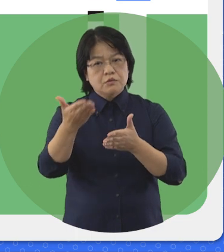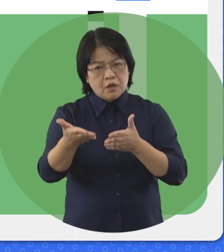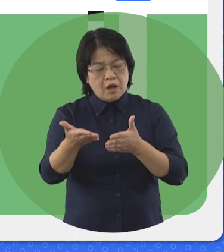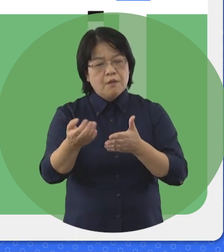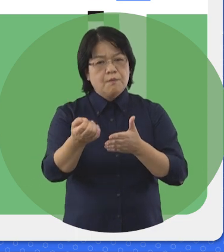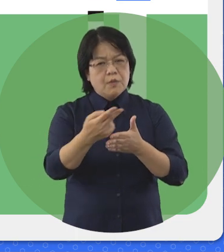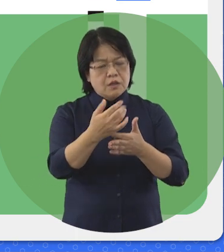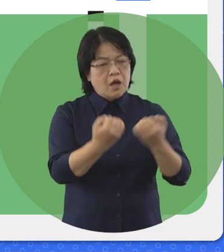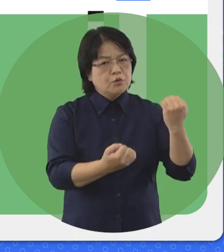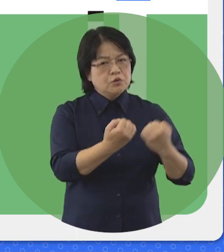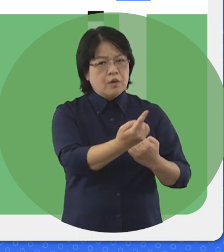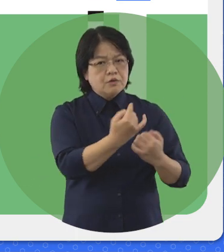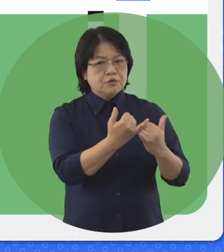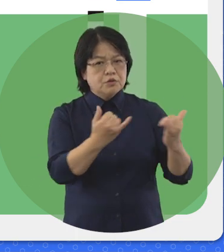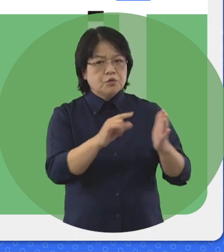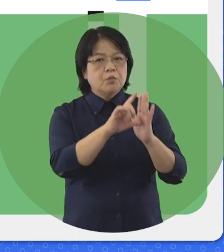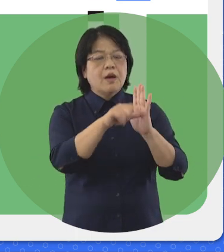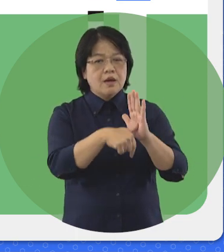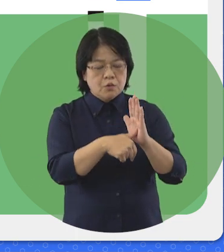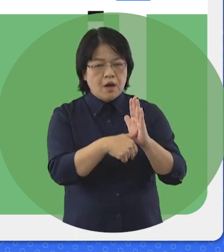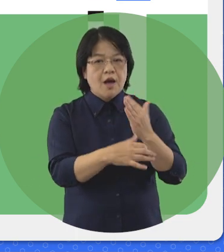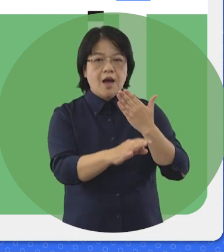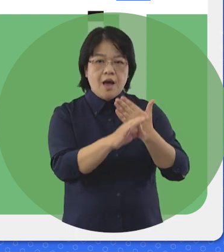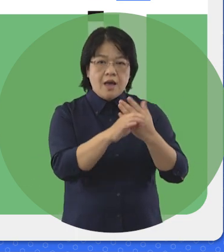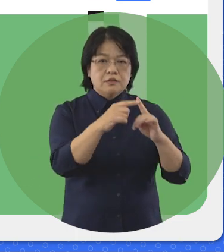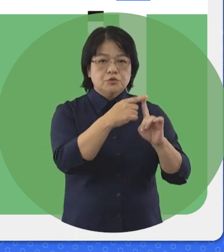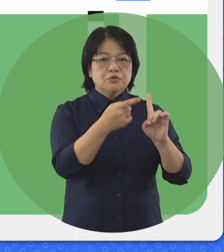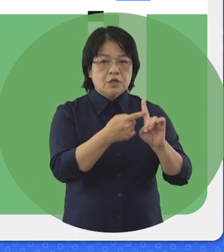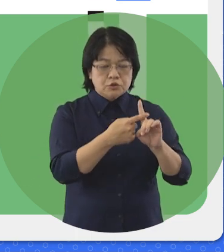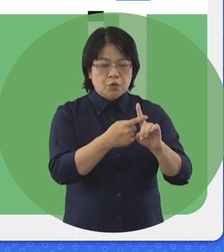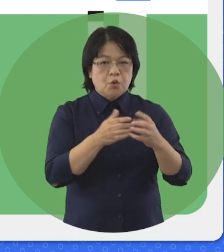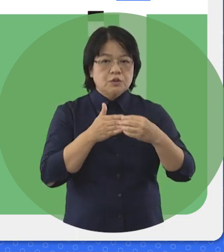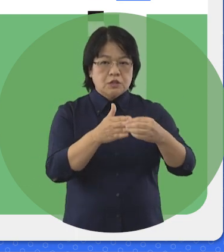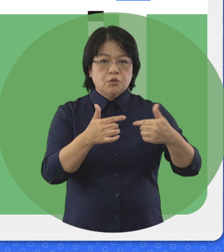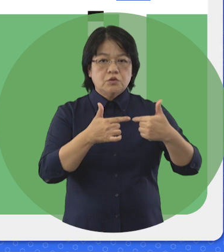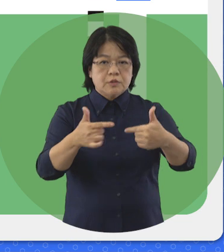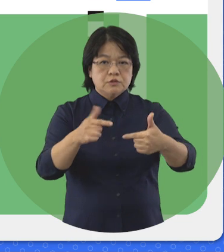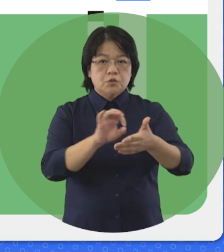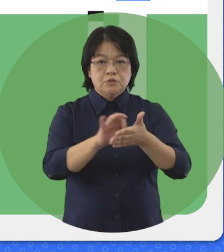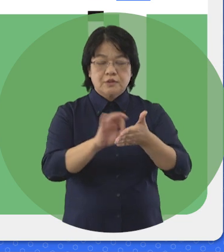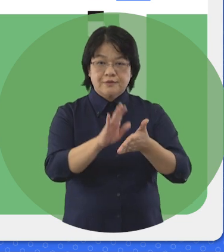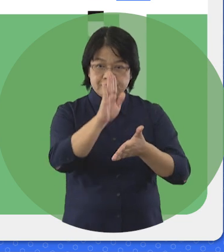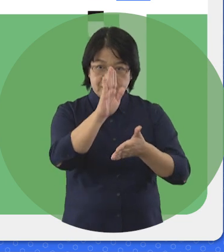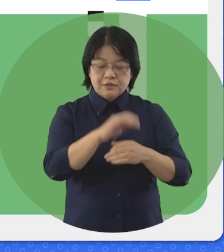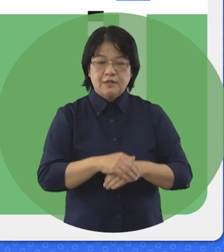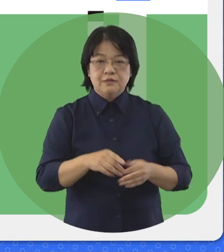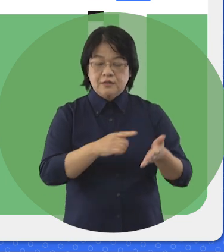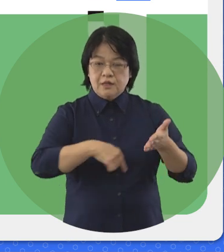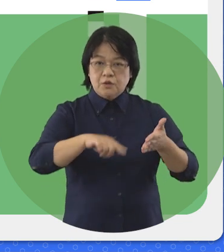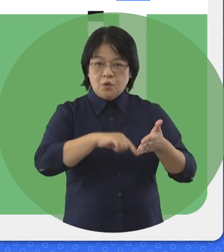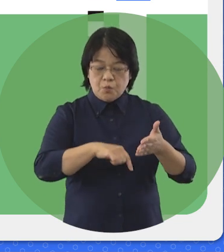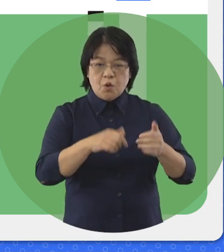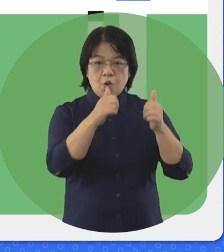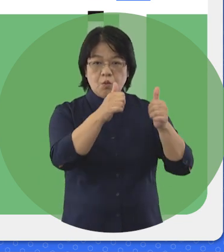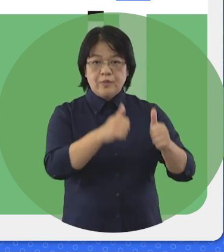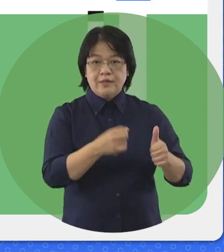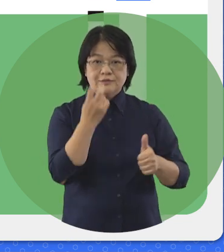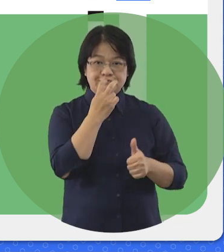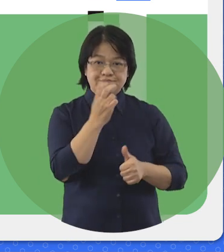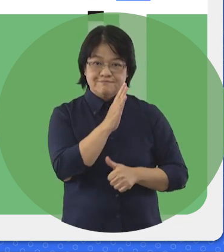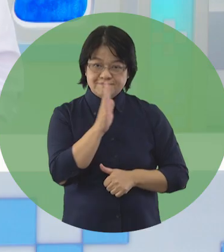は臨時駐車場とシャトルバスをご利用ください。こちらの情報もホームページでチェックしてくださ